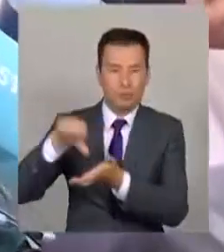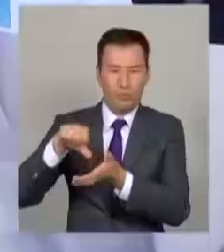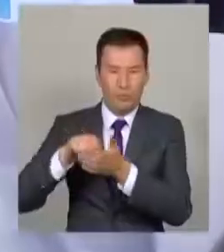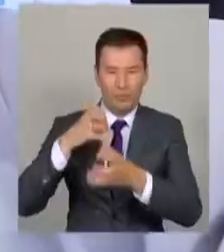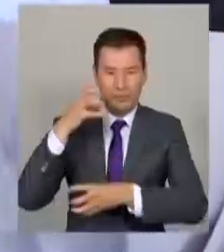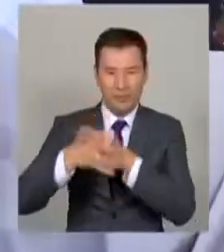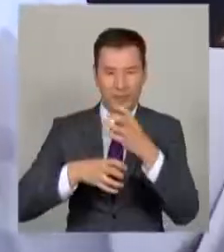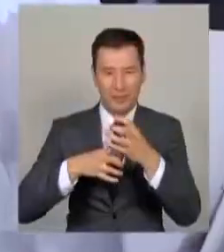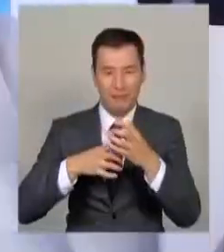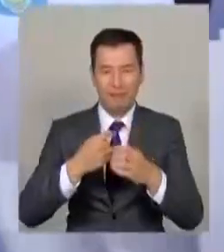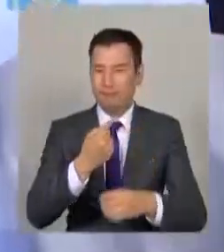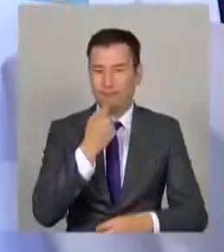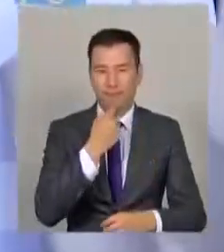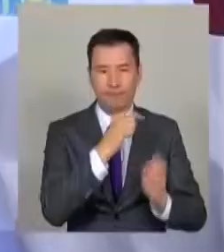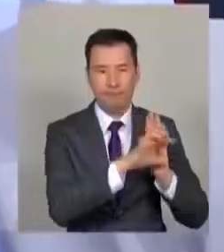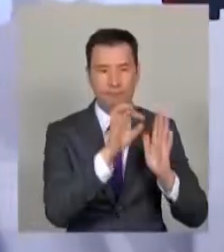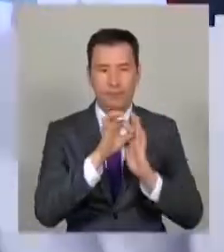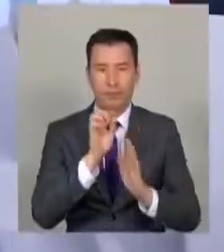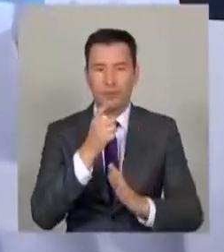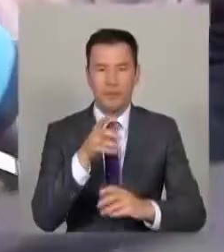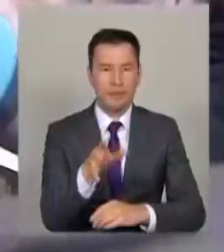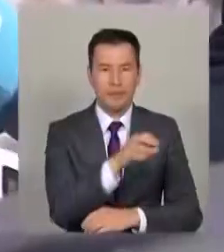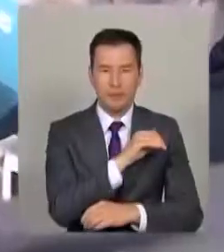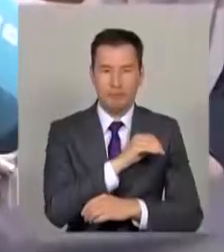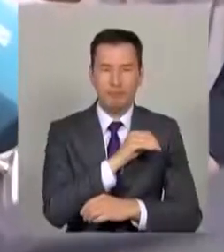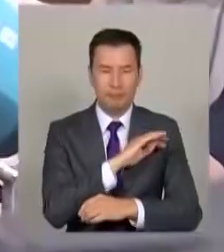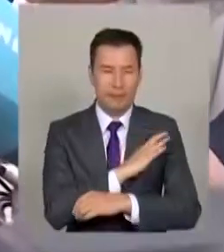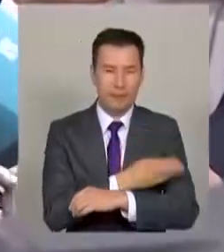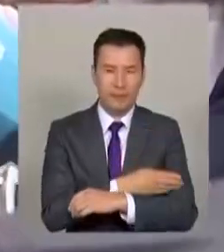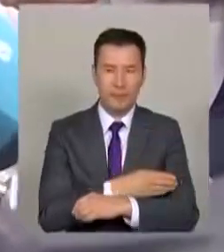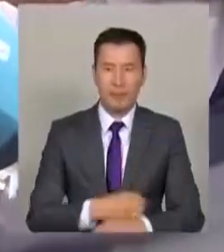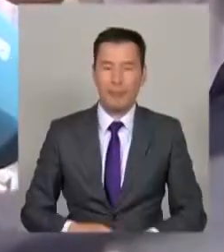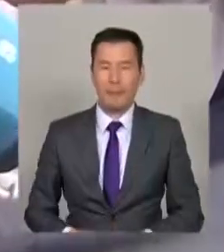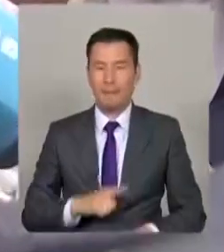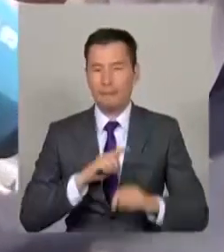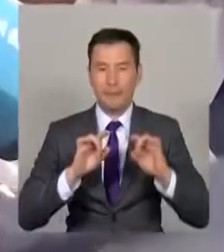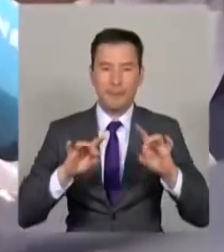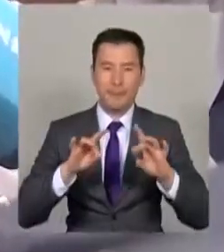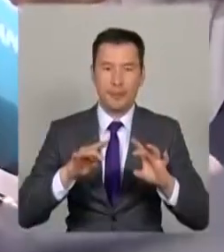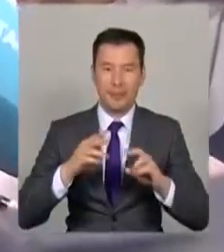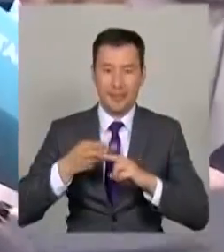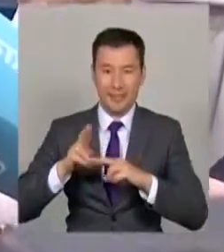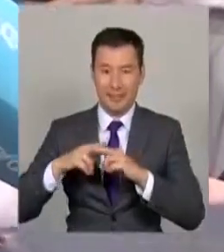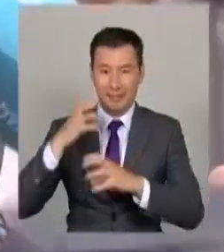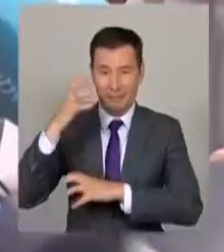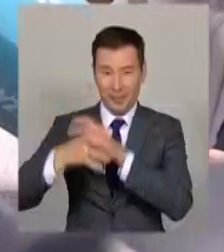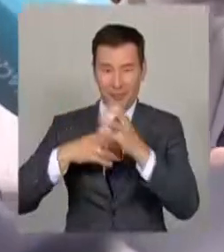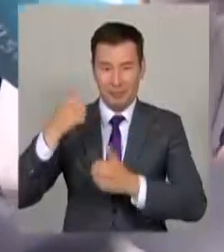айтады. Дегенмен жігіттер үмітті ақтады деп отыр. Осы әлем чемпионатына ілінудің